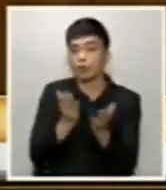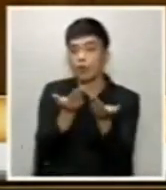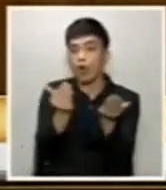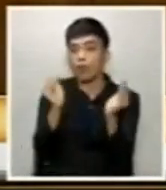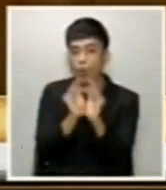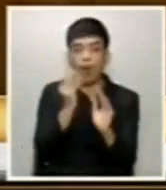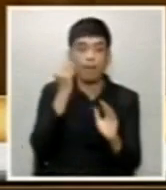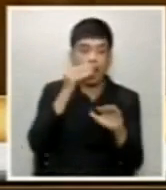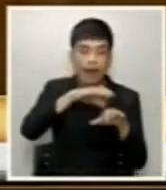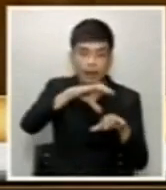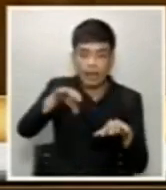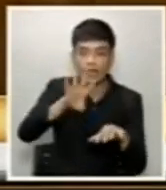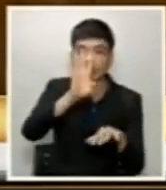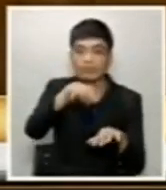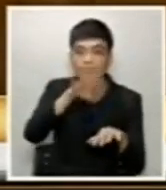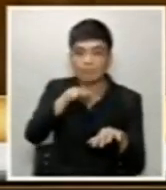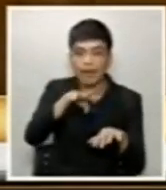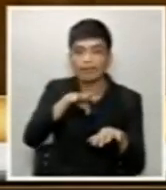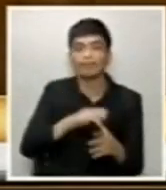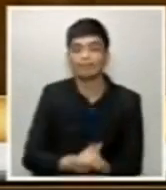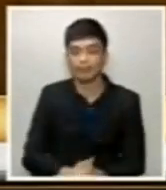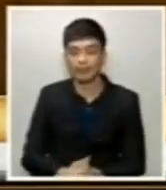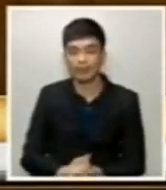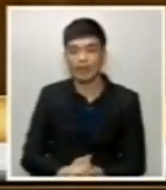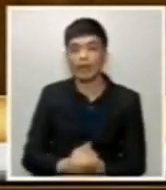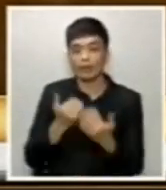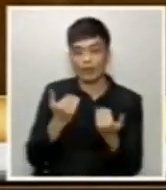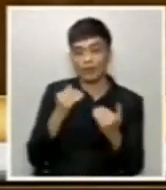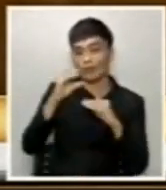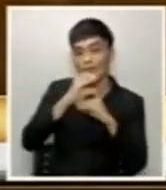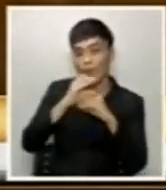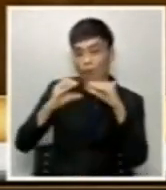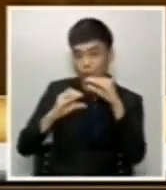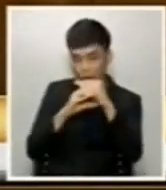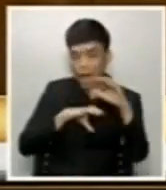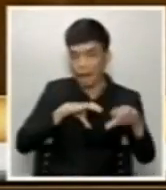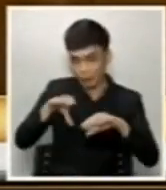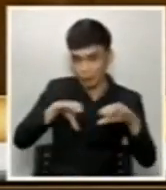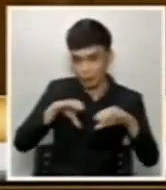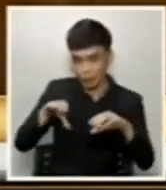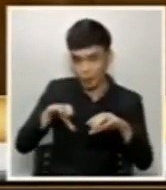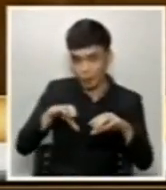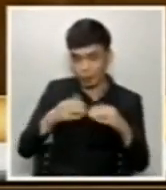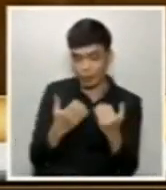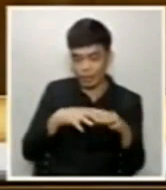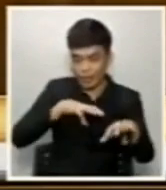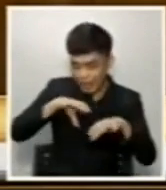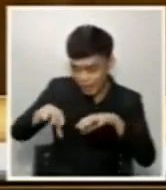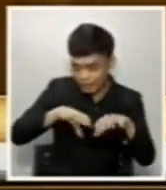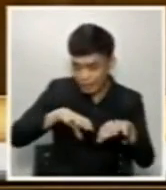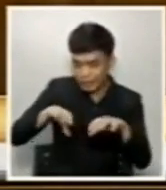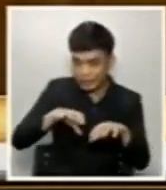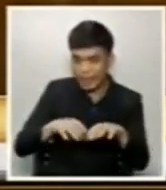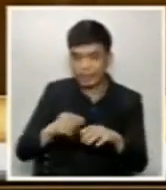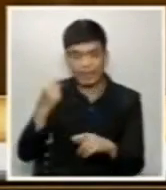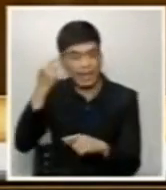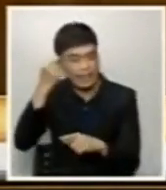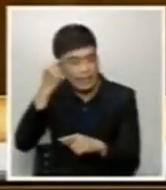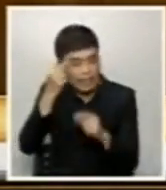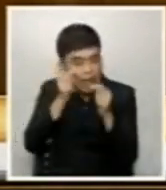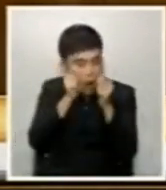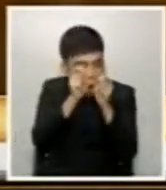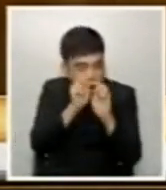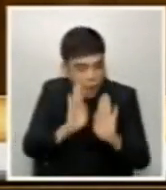นะสำหรับความก้าวหน้าของโครงการนะครับขณะนี้เนี่ยเราได้ดำเนินการในส่วนของวิศวกรรมออกแบบ